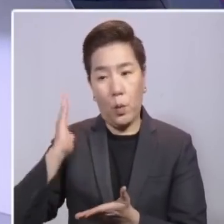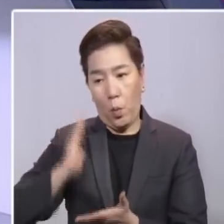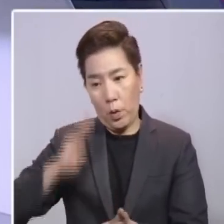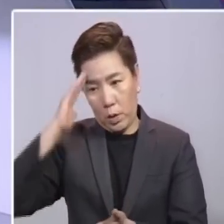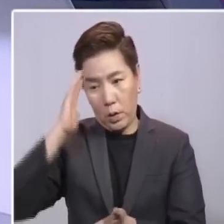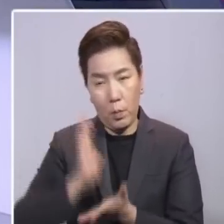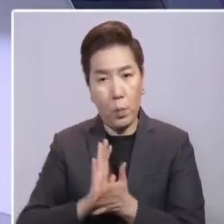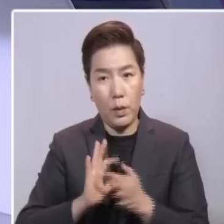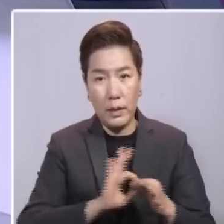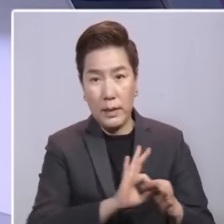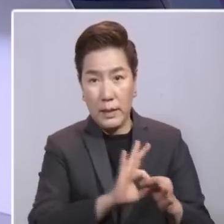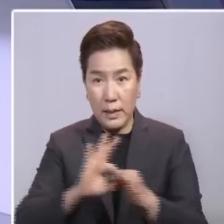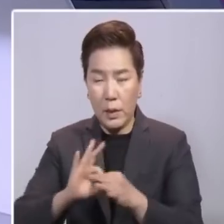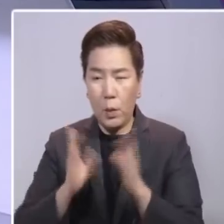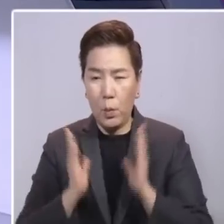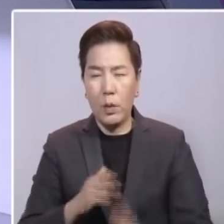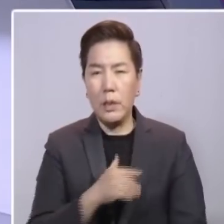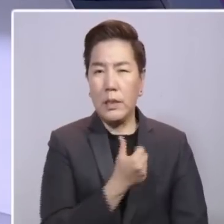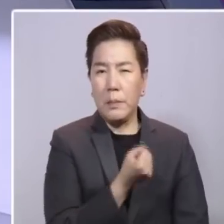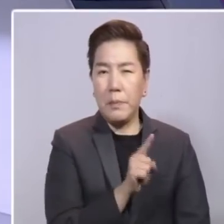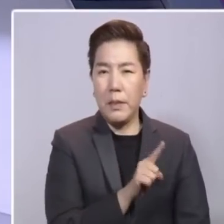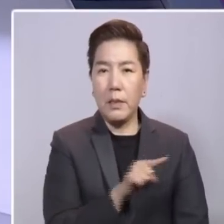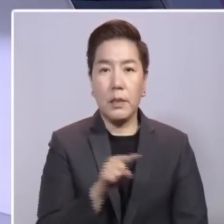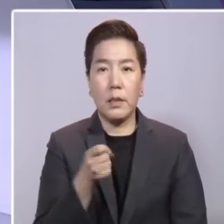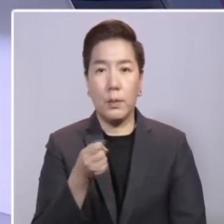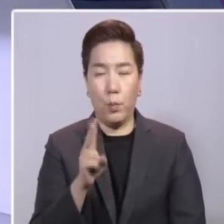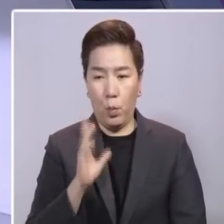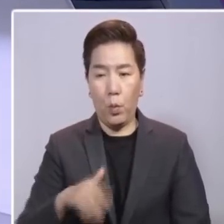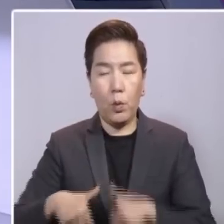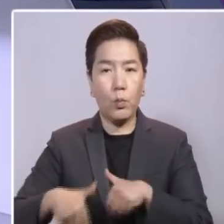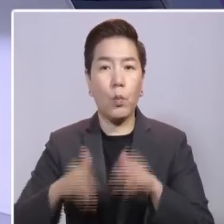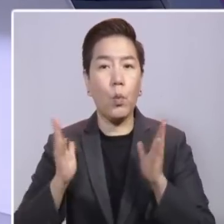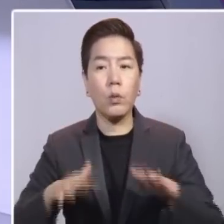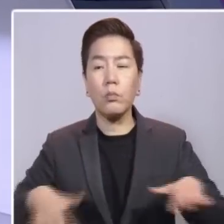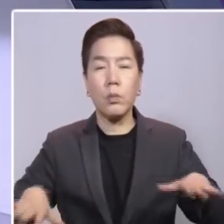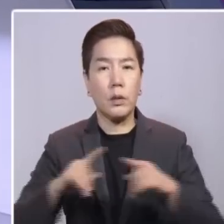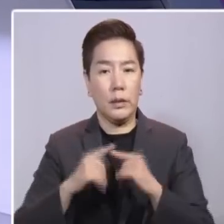อง11ถึง12รายแล้วก็มีประชาชนที่เป็นพลเรือนอีก2ถึง3ราย